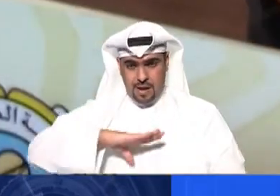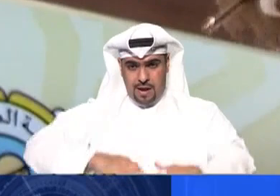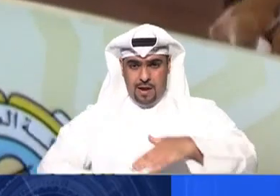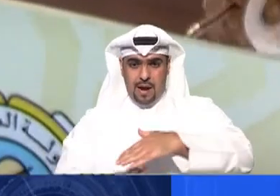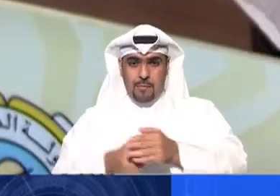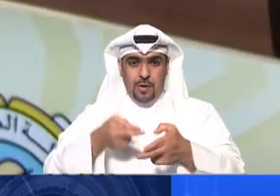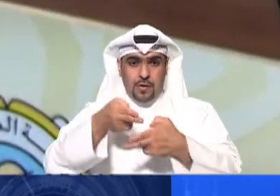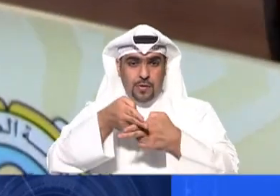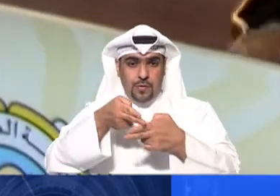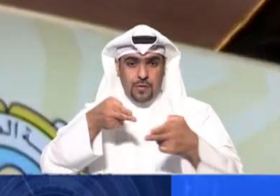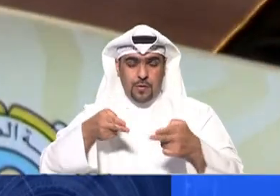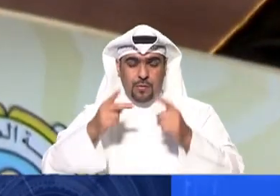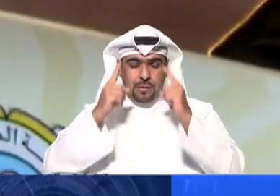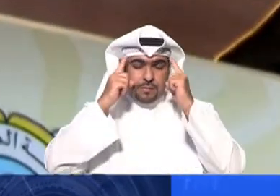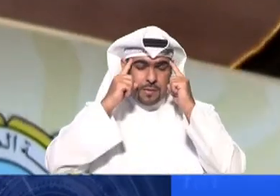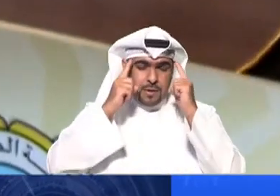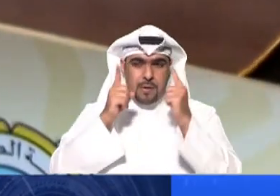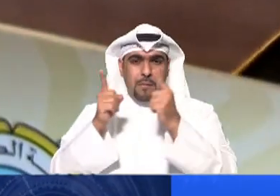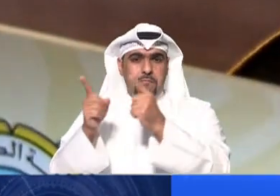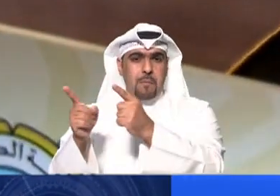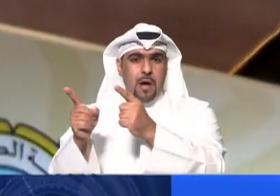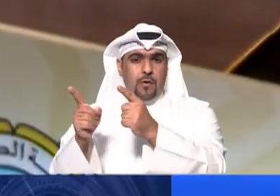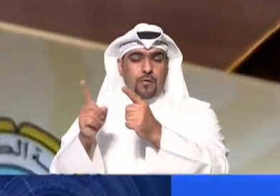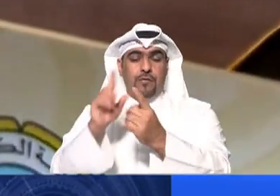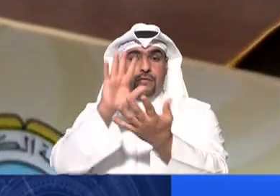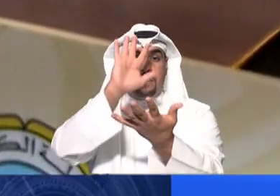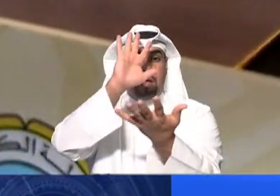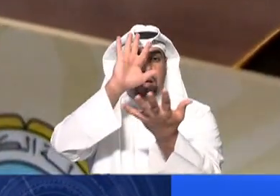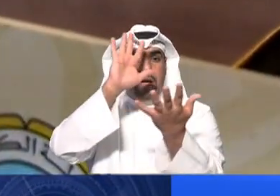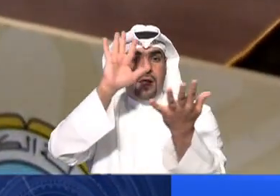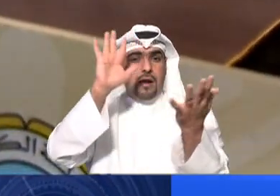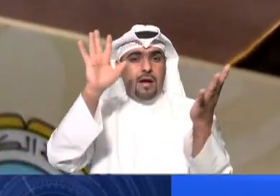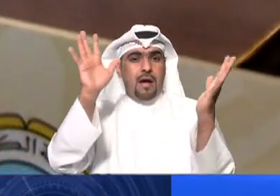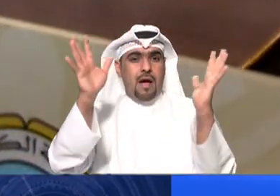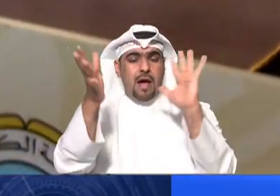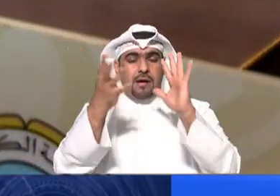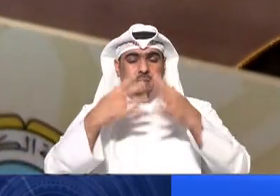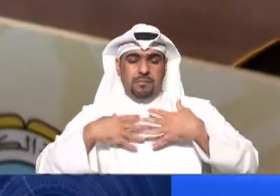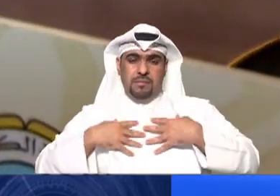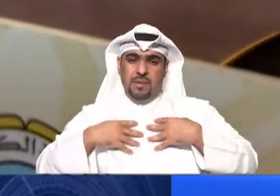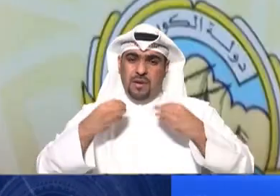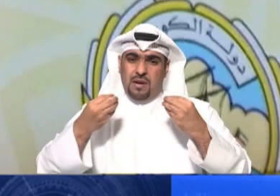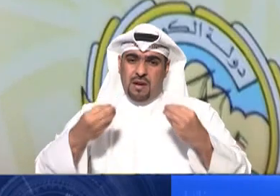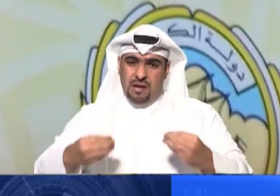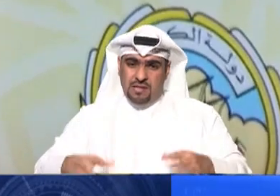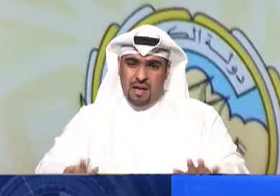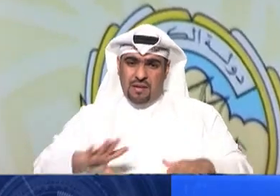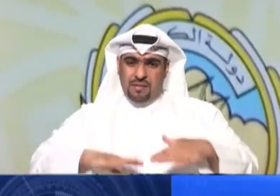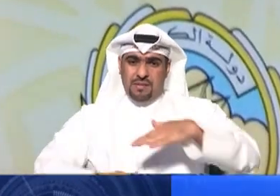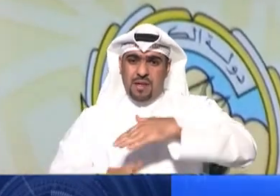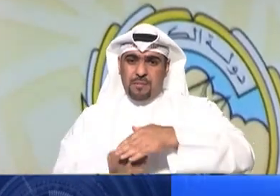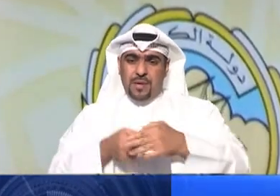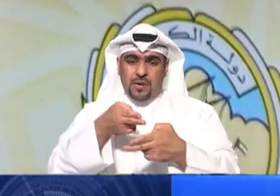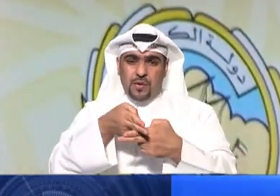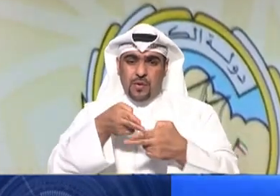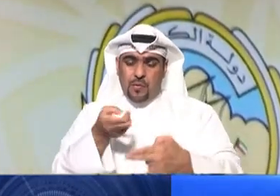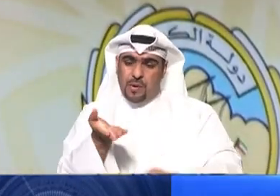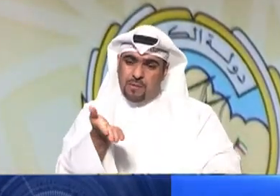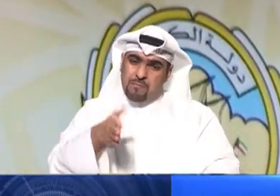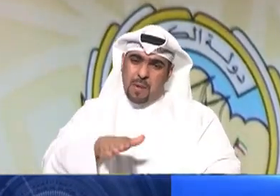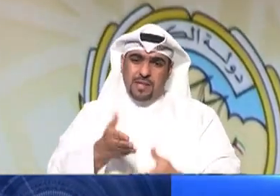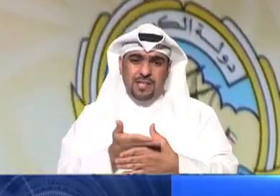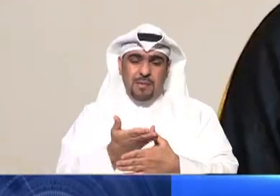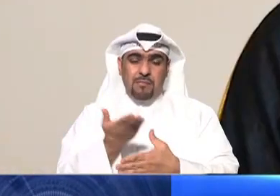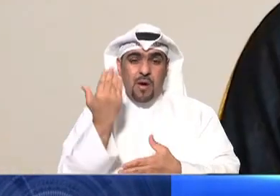كان رجلا بقامة وطن افتقدت الإنسانية روحه الوفاقية ومبادراته لرأب الصدع بين